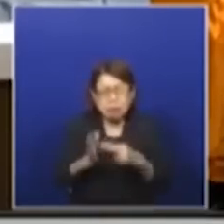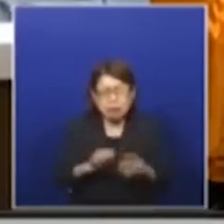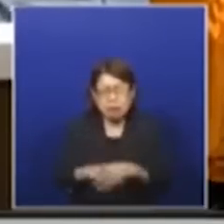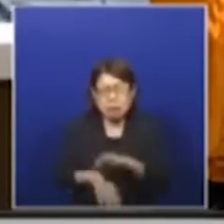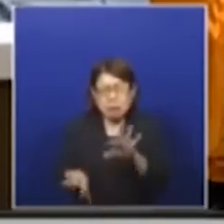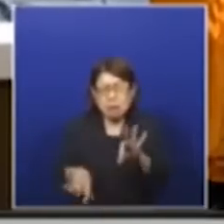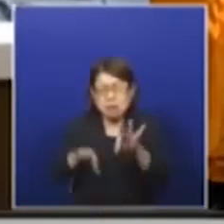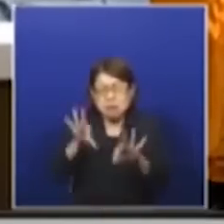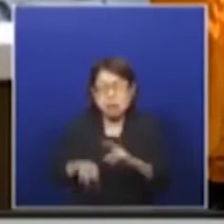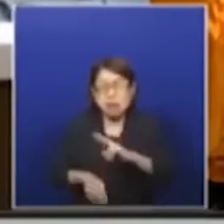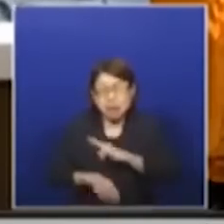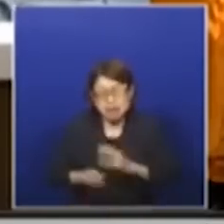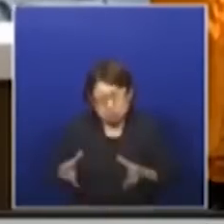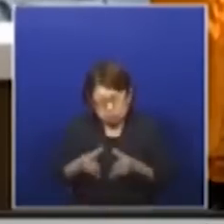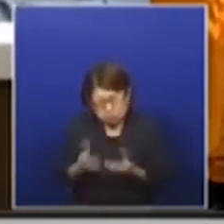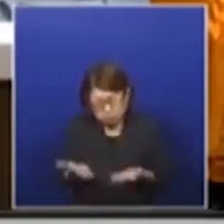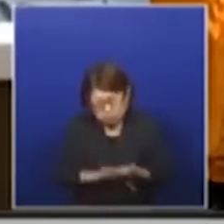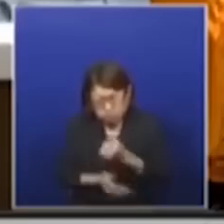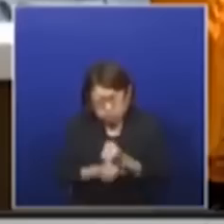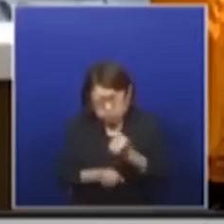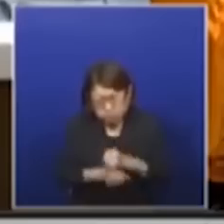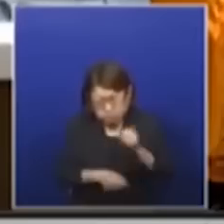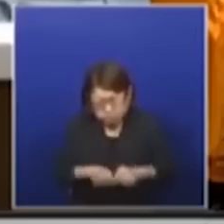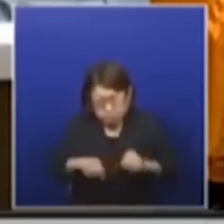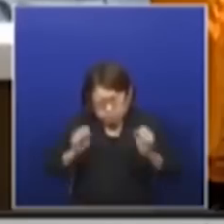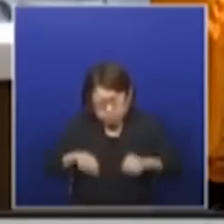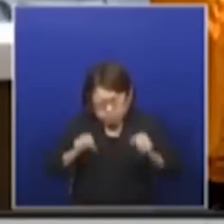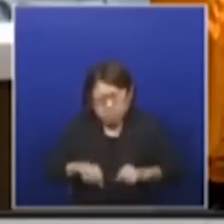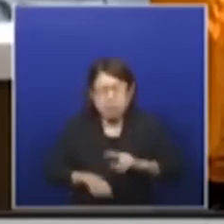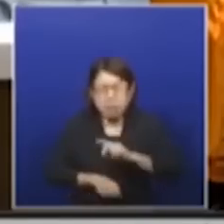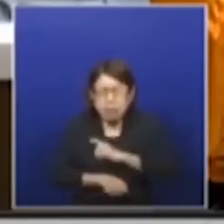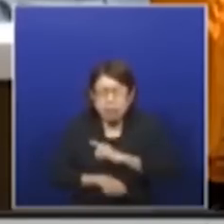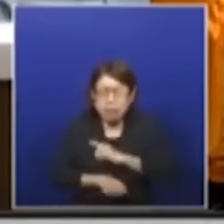องประเมินผลกันเองชงกันเองและกินกันเองหรือเปล่าครับ